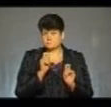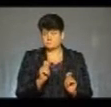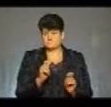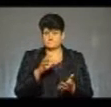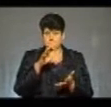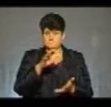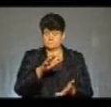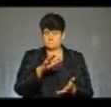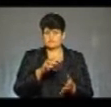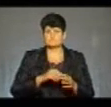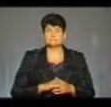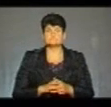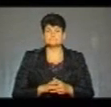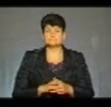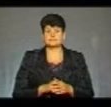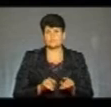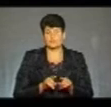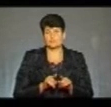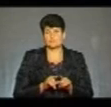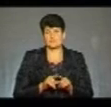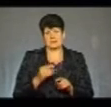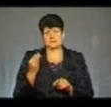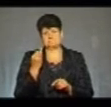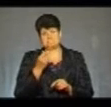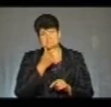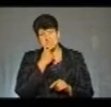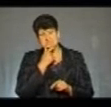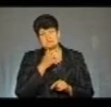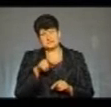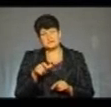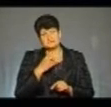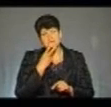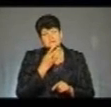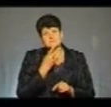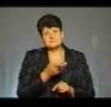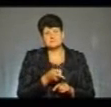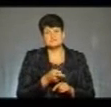подарункову, тобто така, яка би зацікавила людей для того, щоб підняти її.